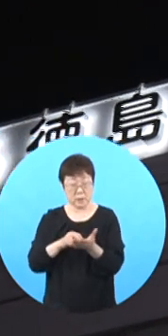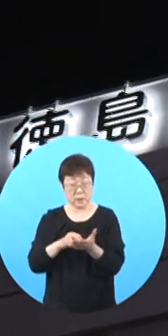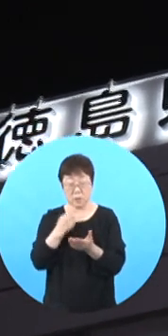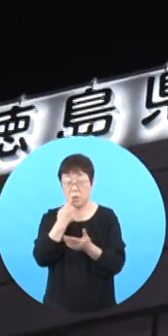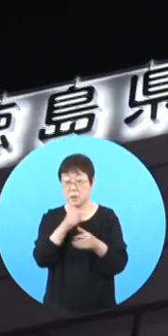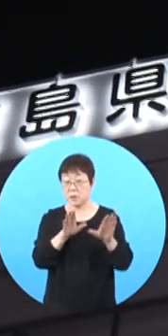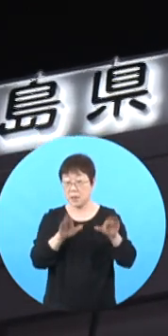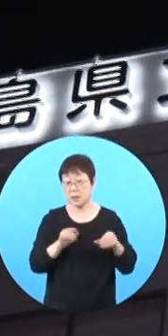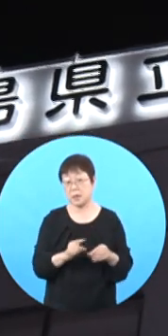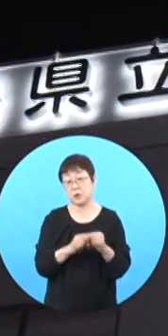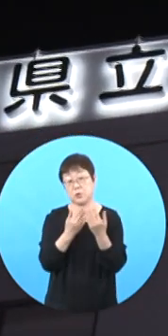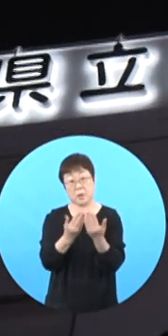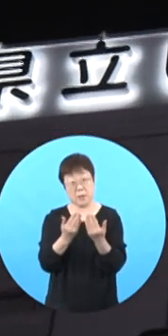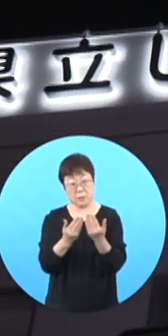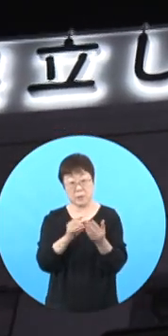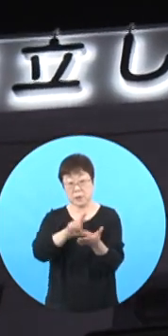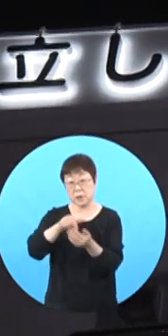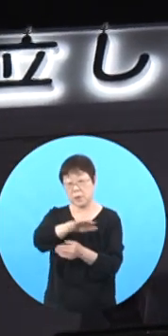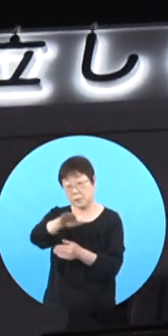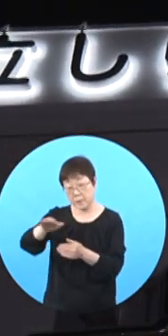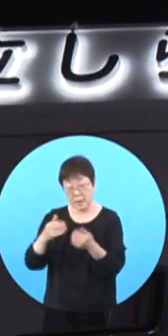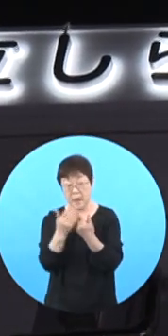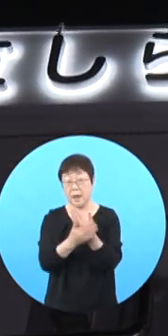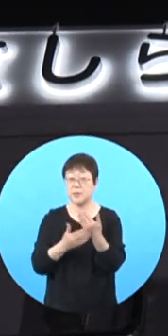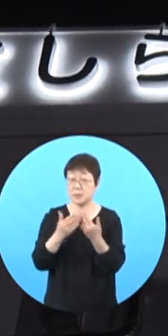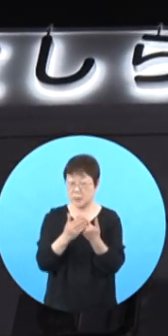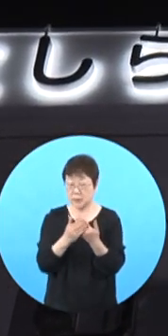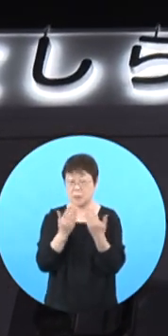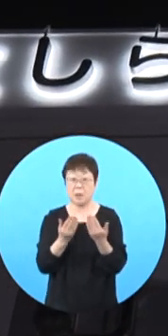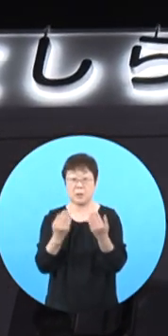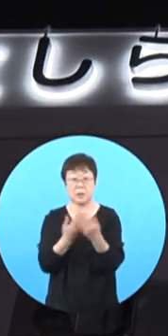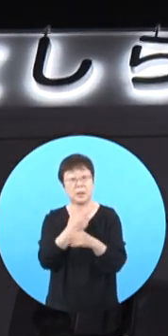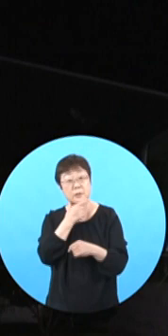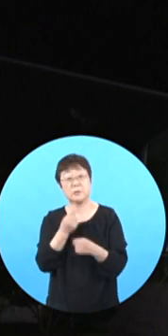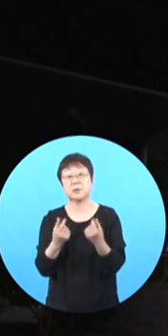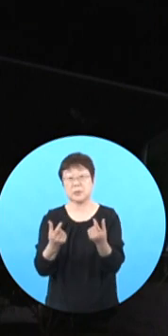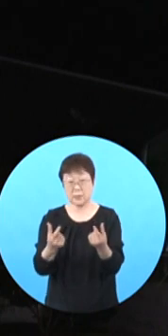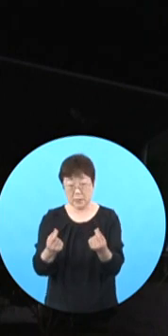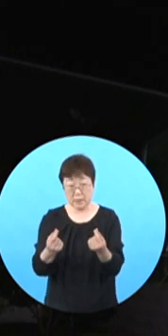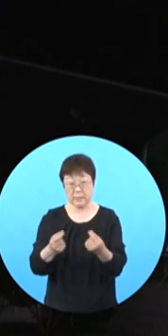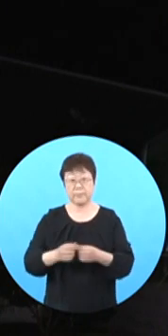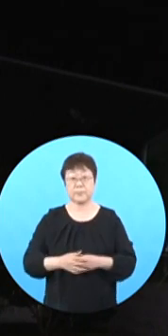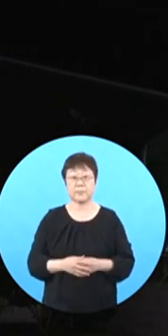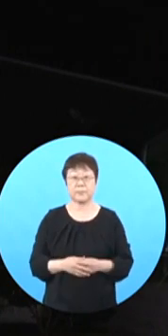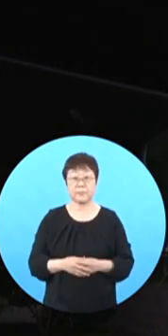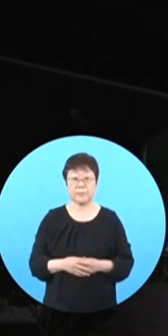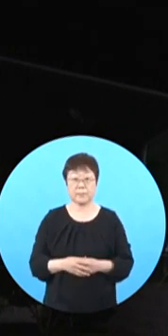中学校、地域の皆さんに愛される学校になってほしいですね。